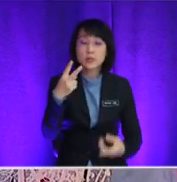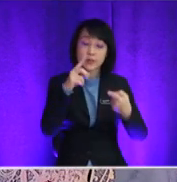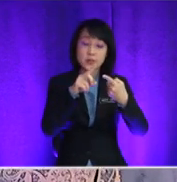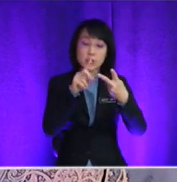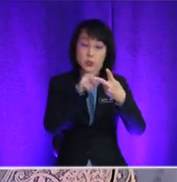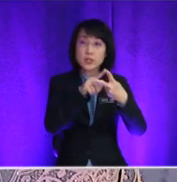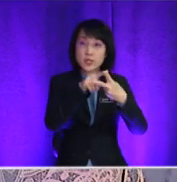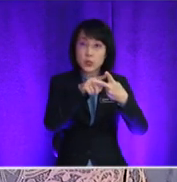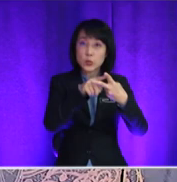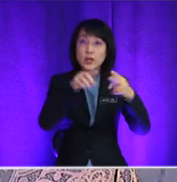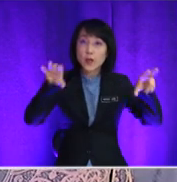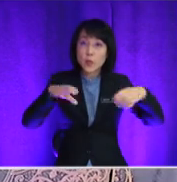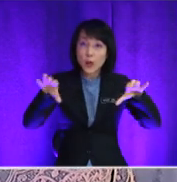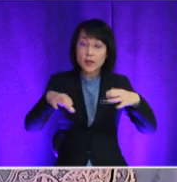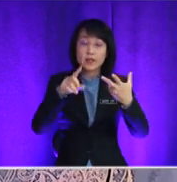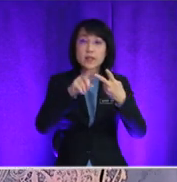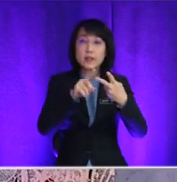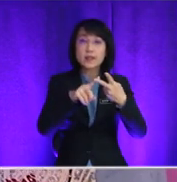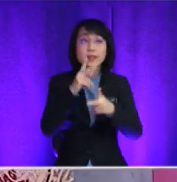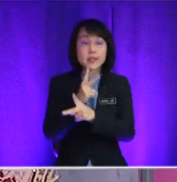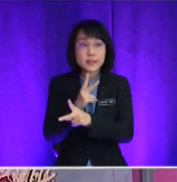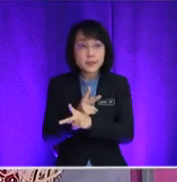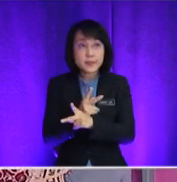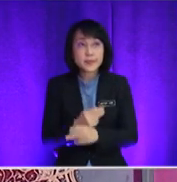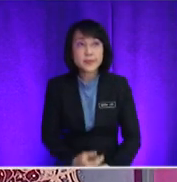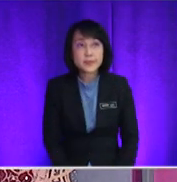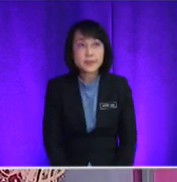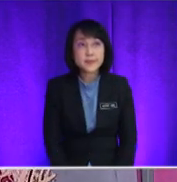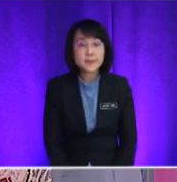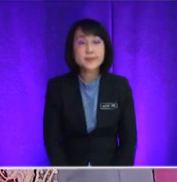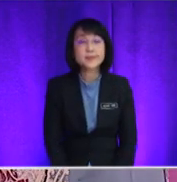yang sama baik orangnya nak masa anak-anak